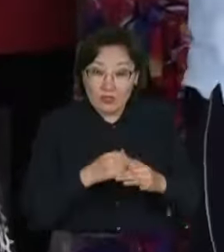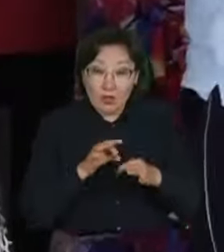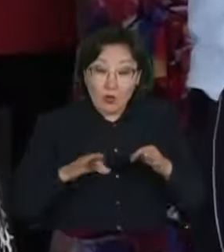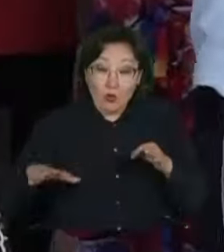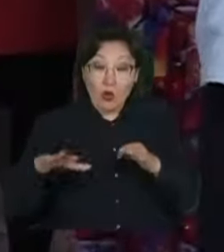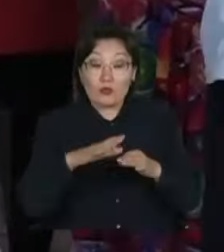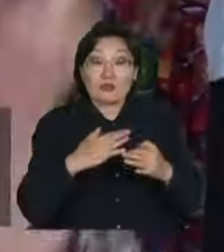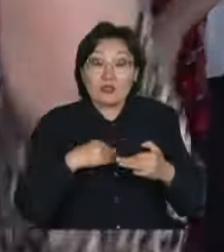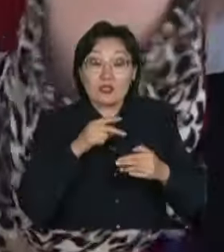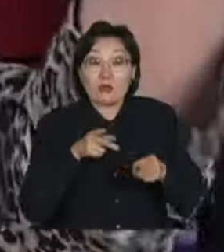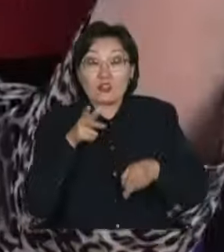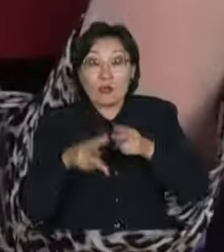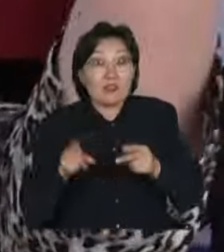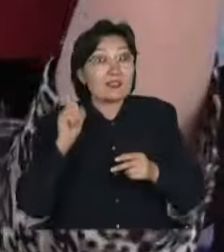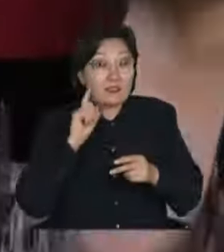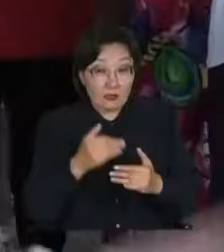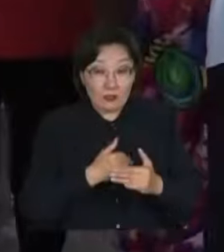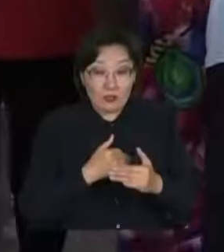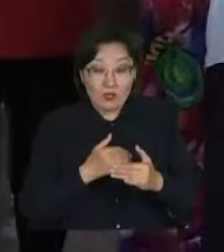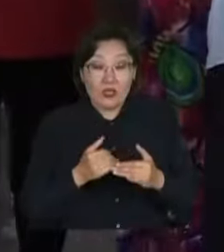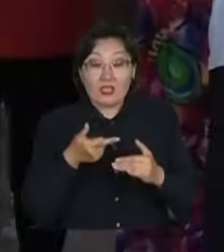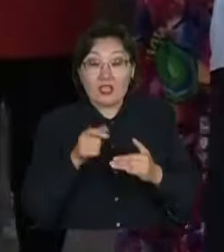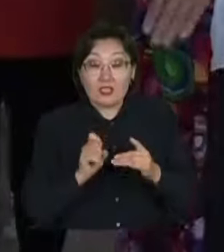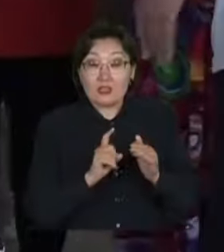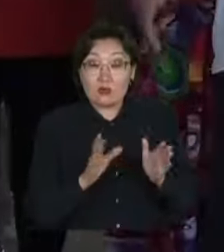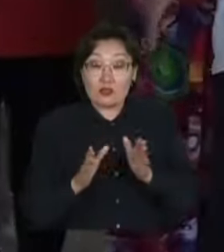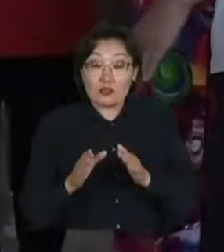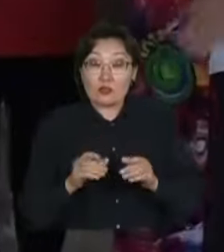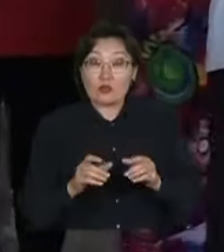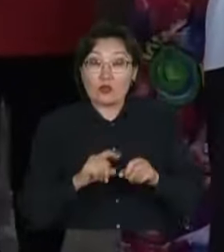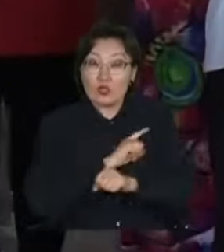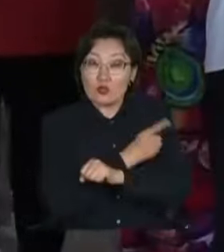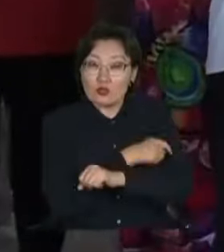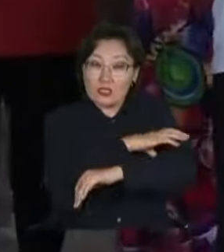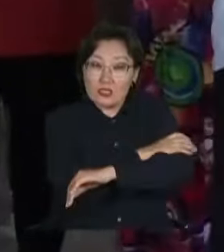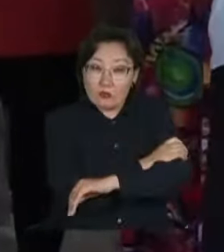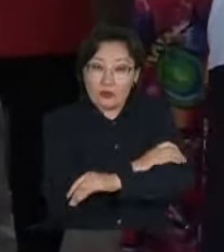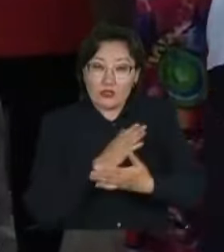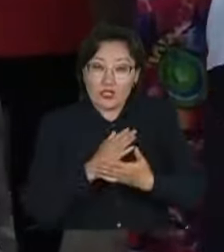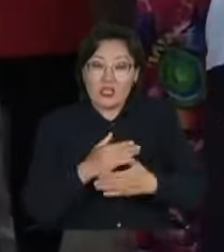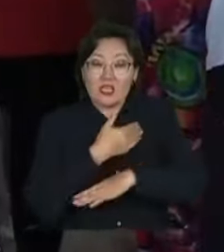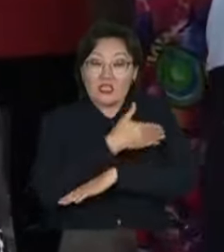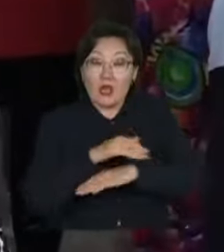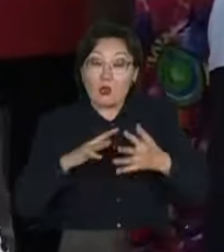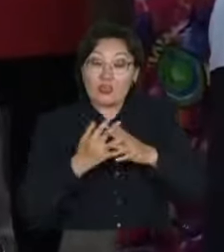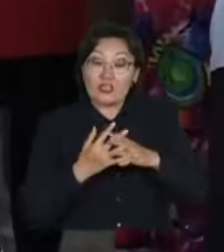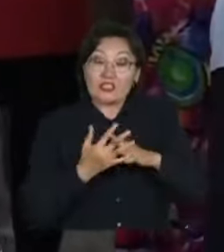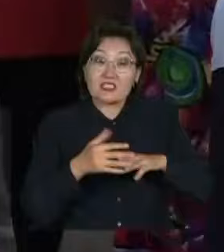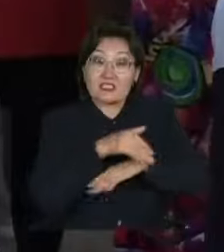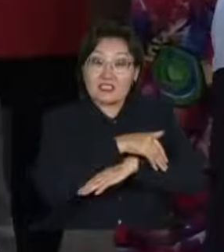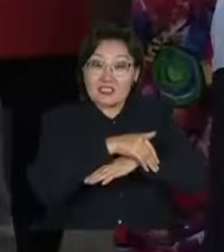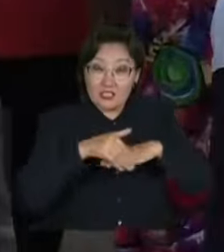Осы газымызды реттеп, жаңа ауылдың ішінен өтіп атқан үлкен қысымды газды сыртқы жолменен алып кетсін. Біздің